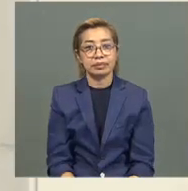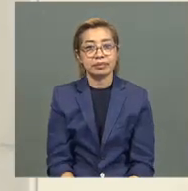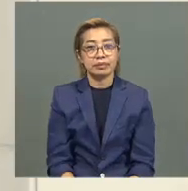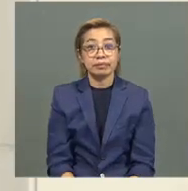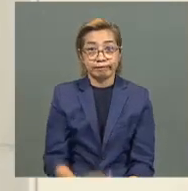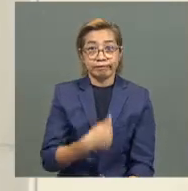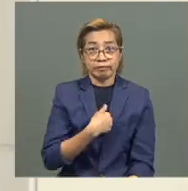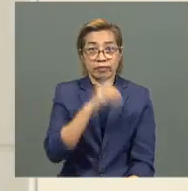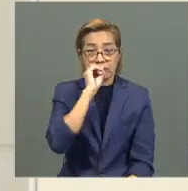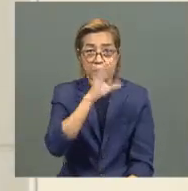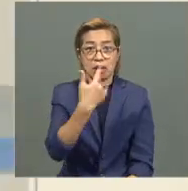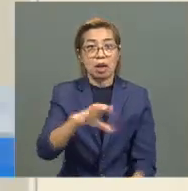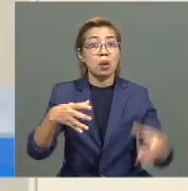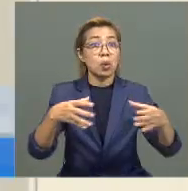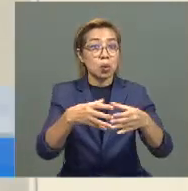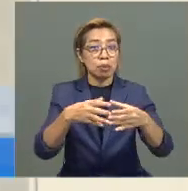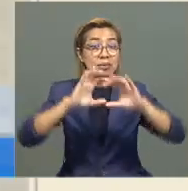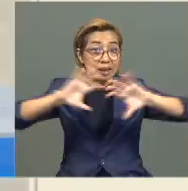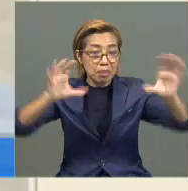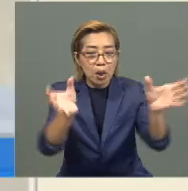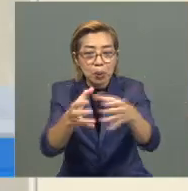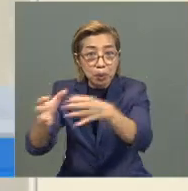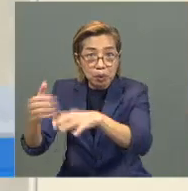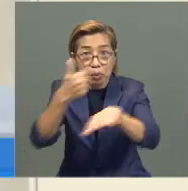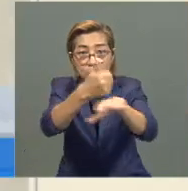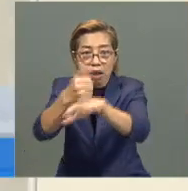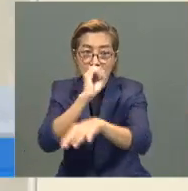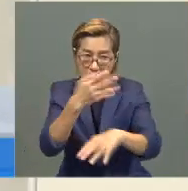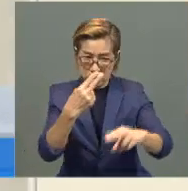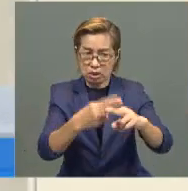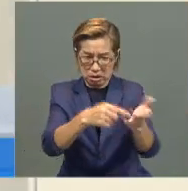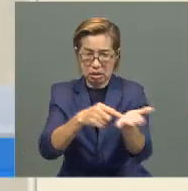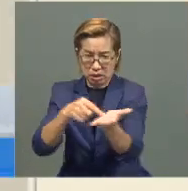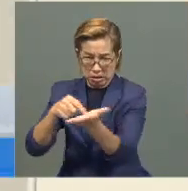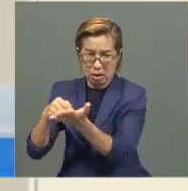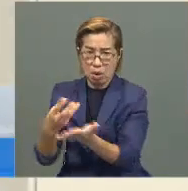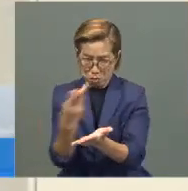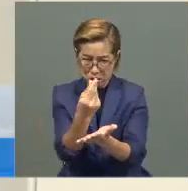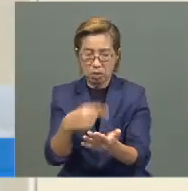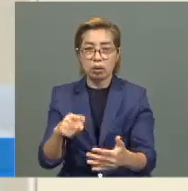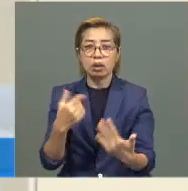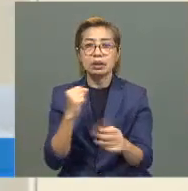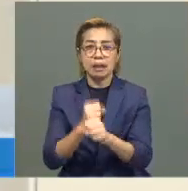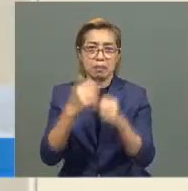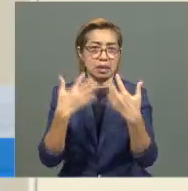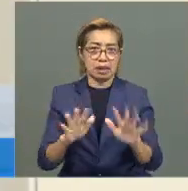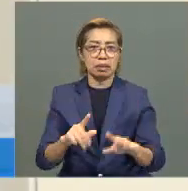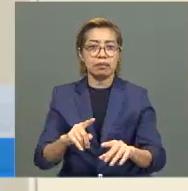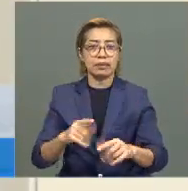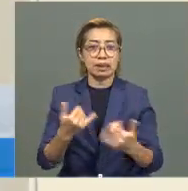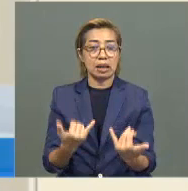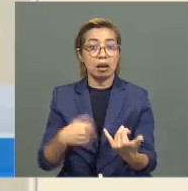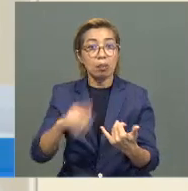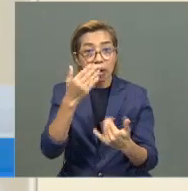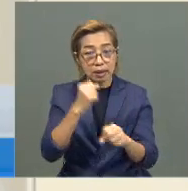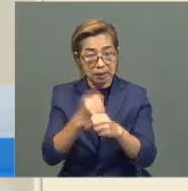ไม่ได้ติดต่อประสานงานกับหัวหน้าพรรคร่วมไปแล้วขอให้เร่งส่งรายชื่อขึ้นมาให้ผมนะก็คิดว่าคงจะทำให้แล้วเสร็จในขั้นตอนเพื่อ